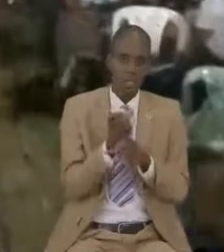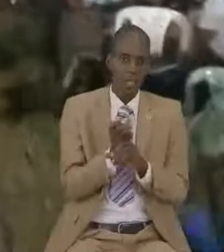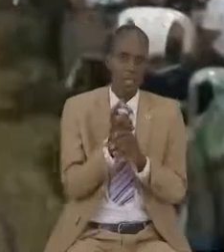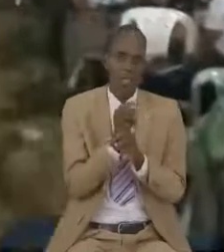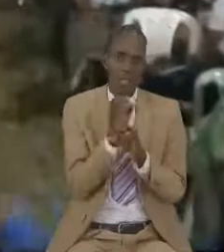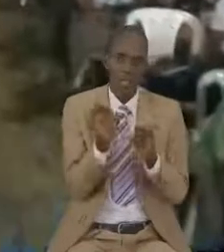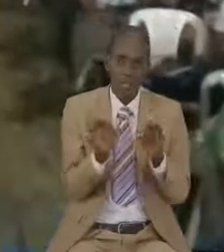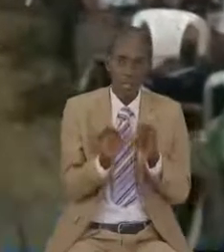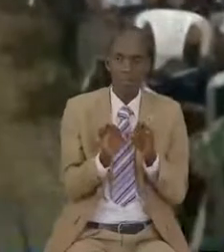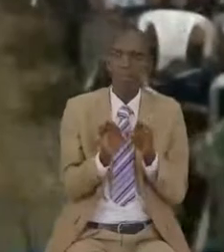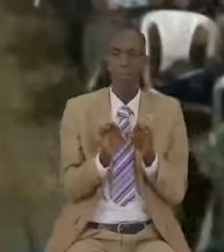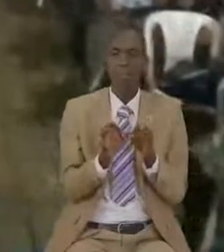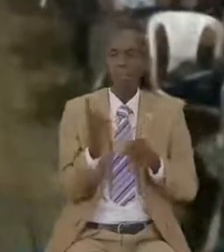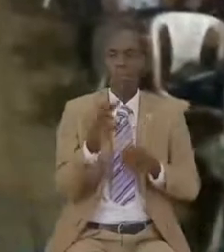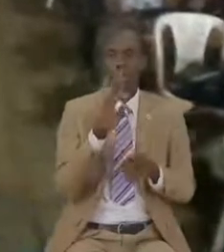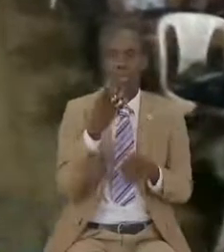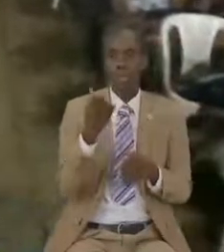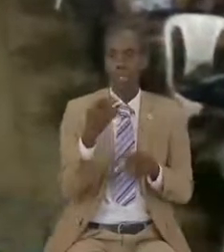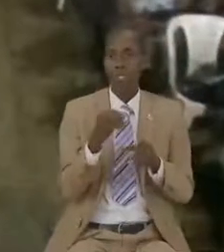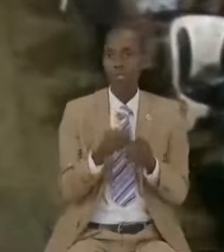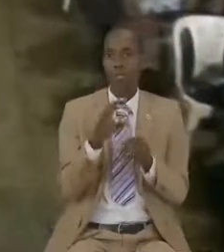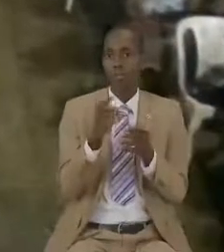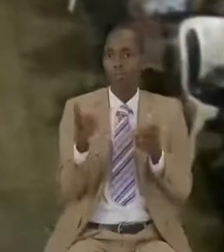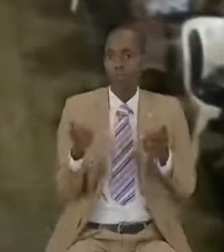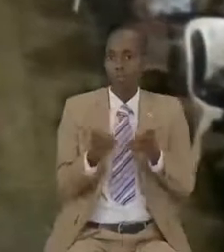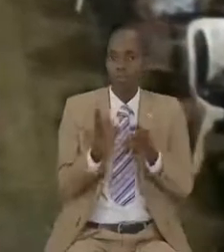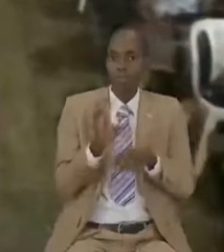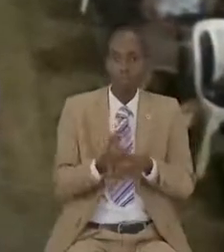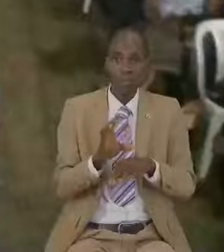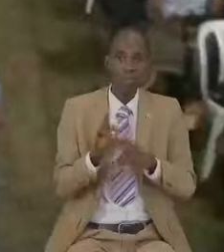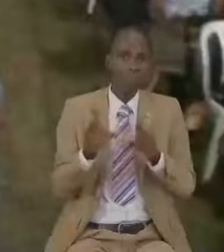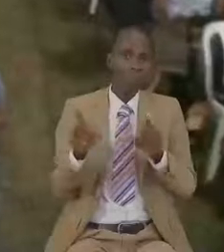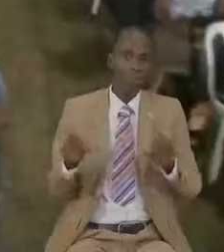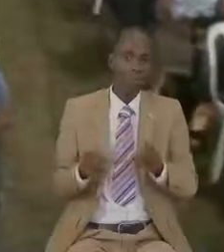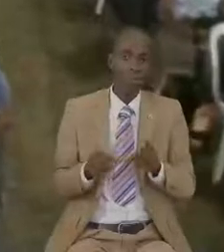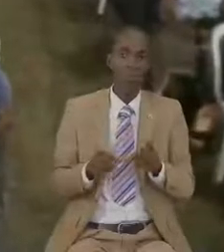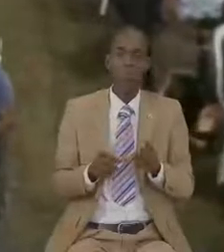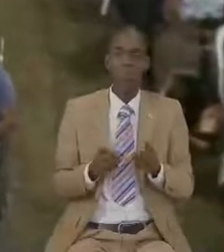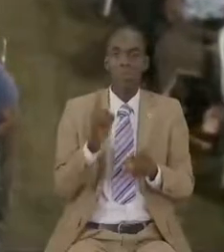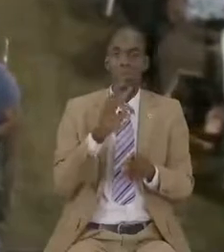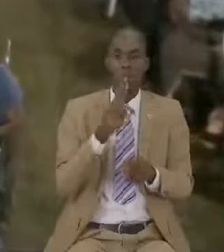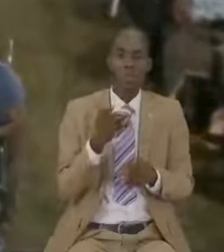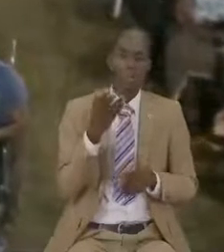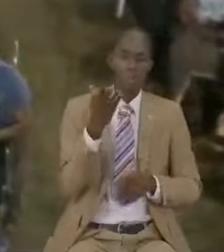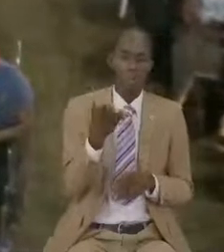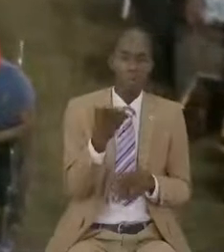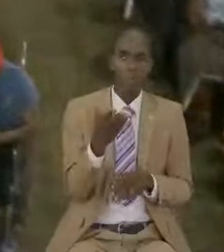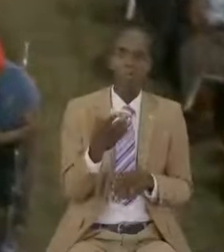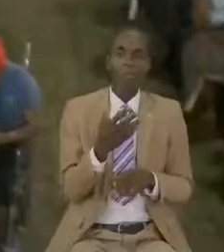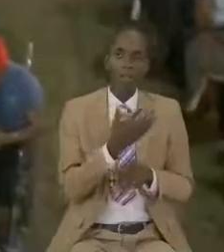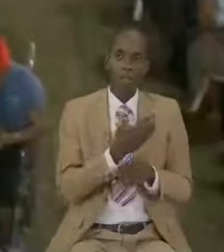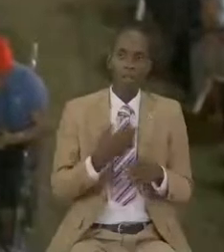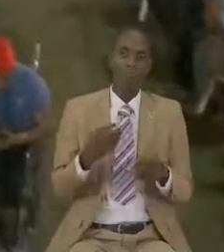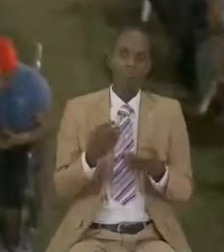Occupons-nous donc de tous ceux-là qui ont donné leur vie au Seigneur ce soir. Occupons-nous rapidement